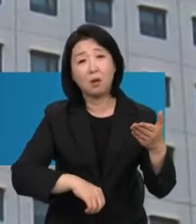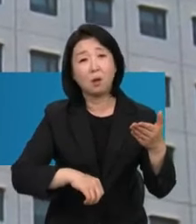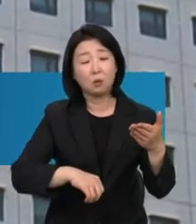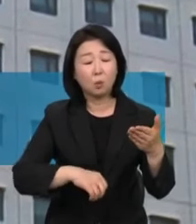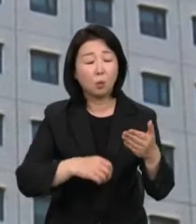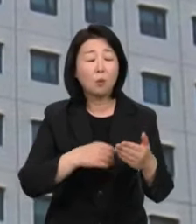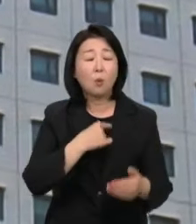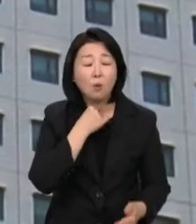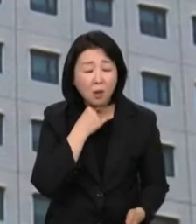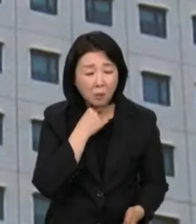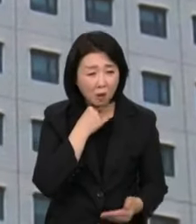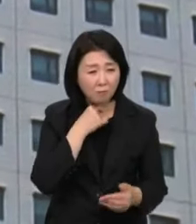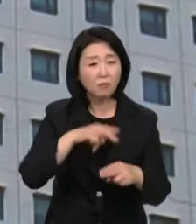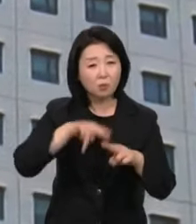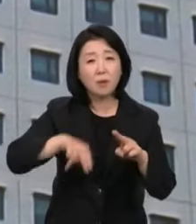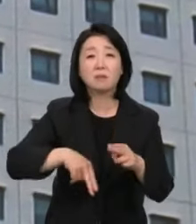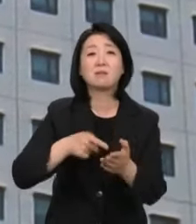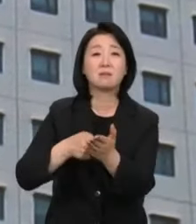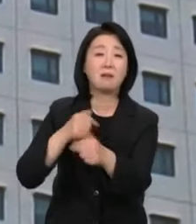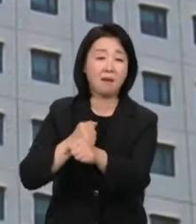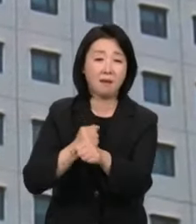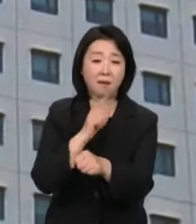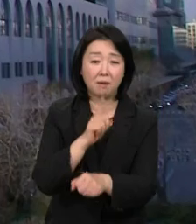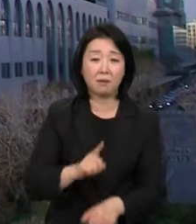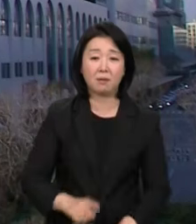받겠다고 했습니다. 황예린 기자입니다.